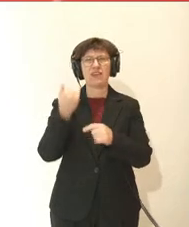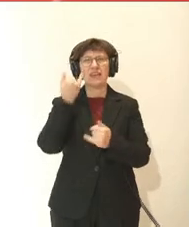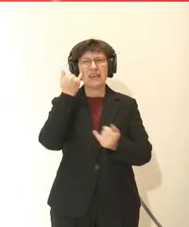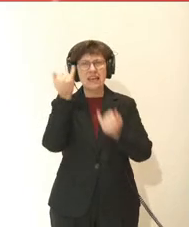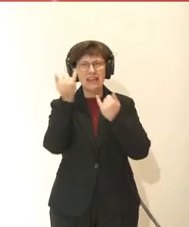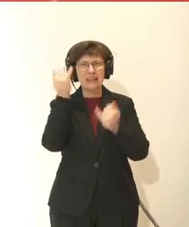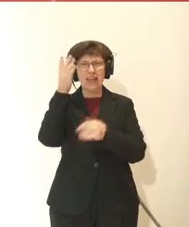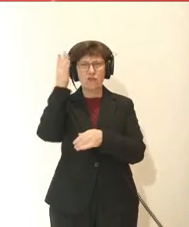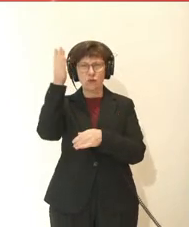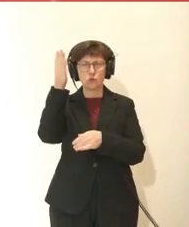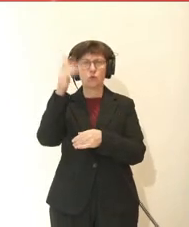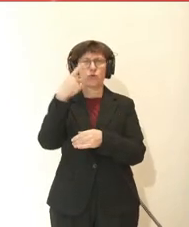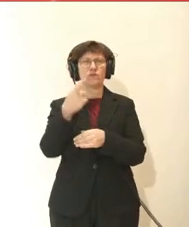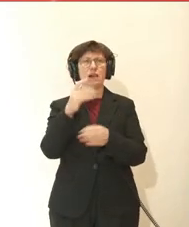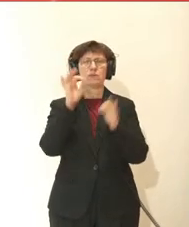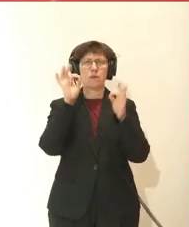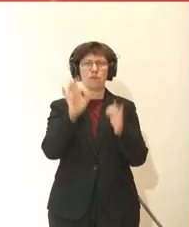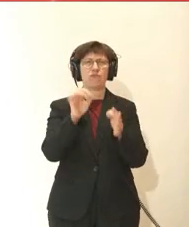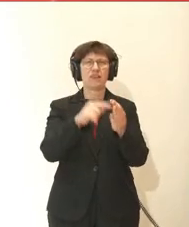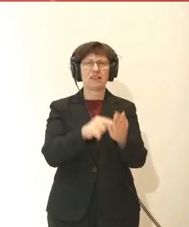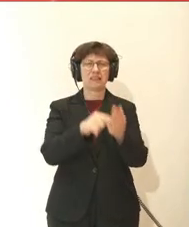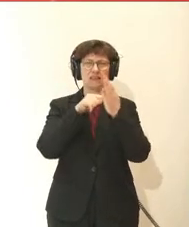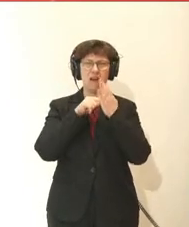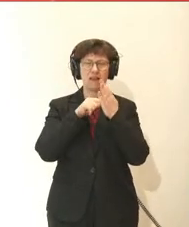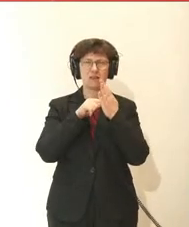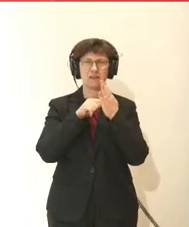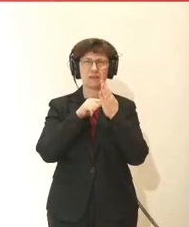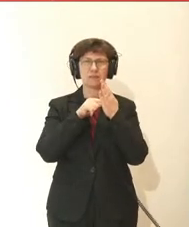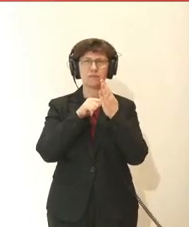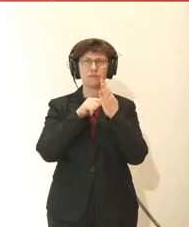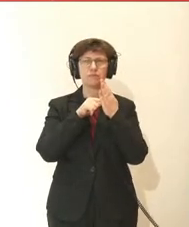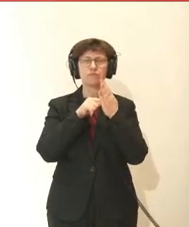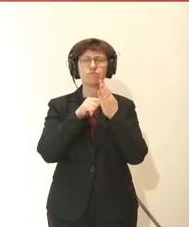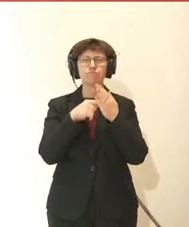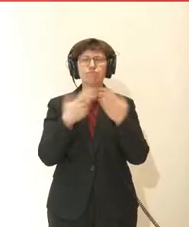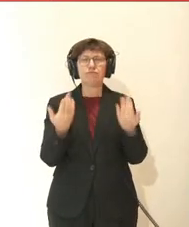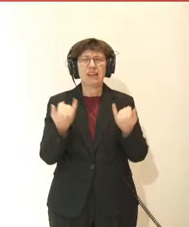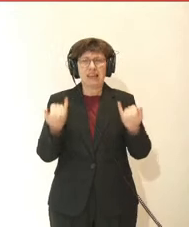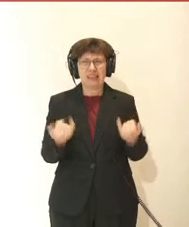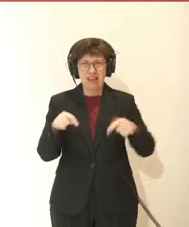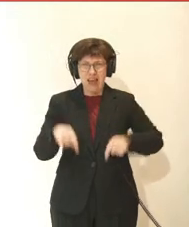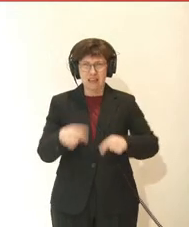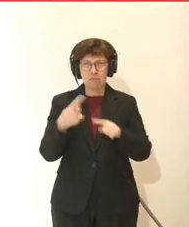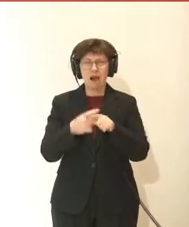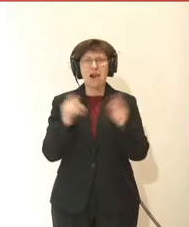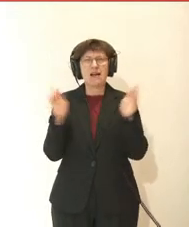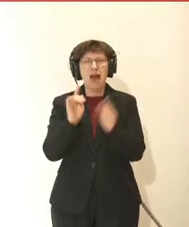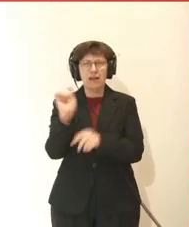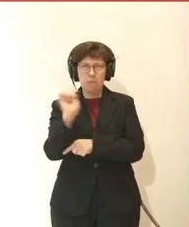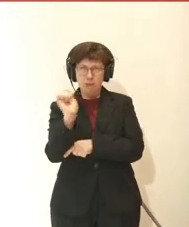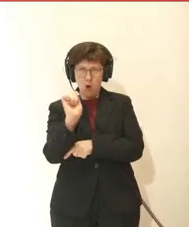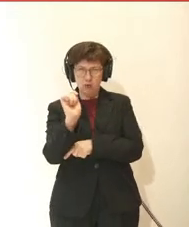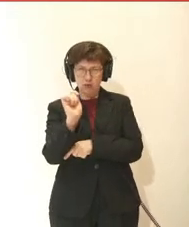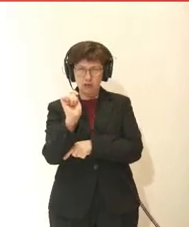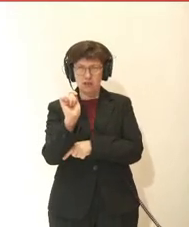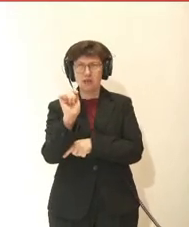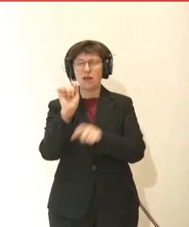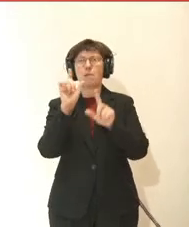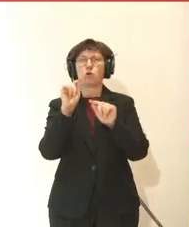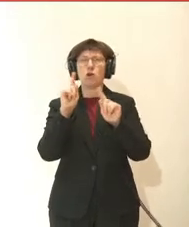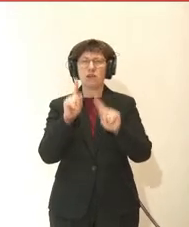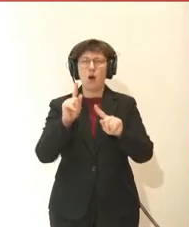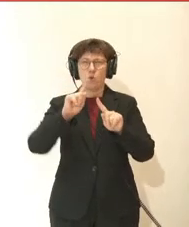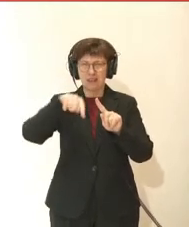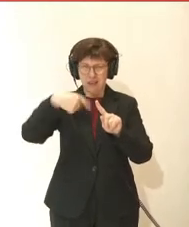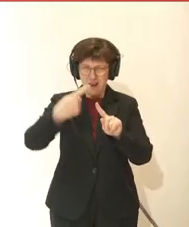für die zukunft die du gerade skizziert hast hier ist jetzt gleich erstmal eine kleine pause das heißt auch